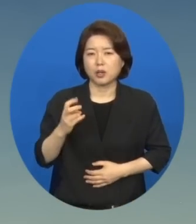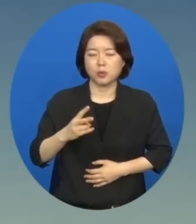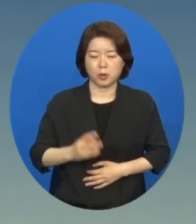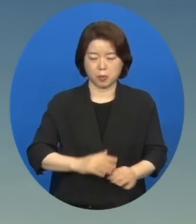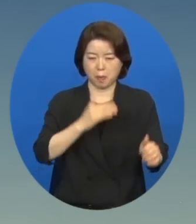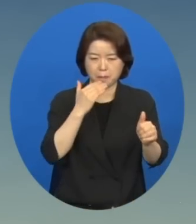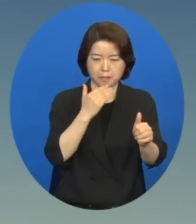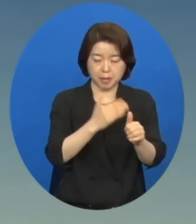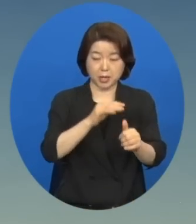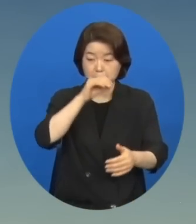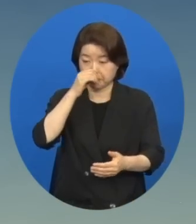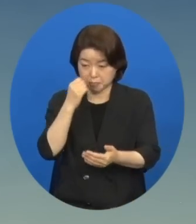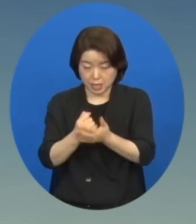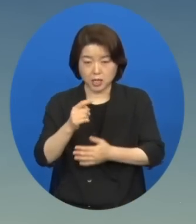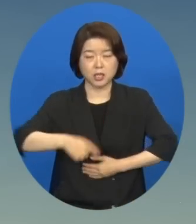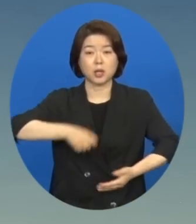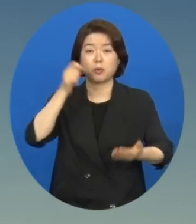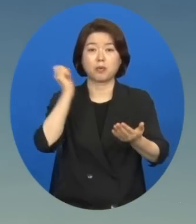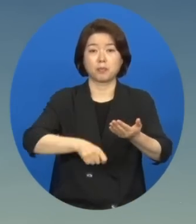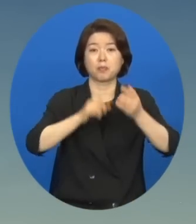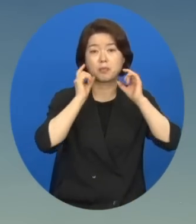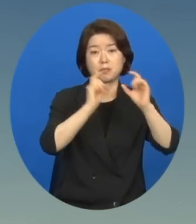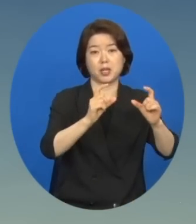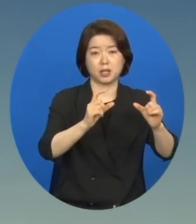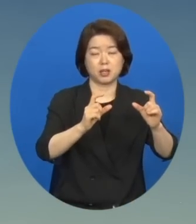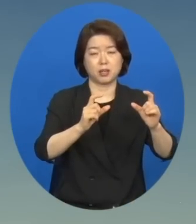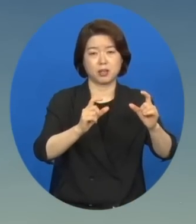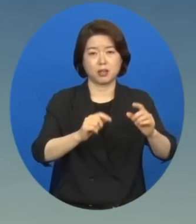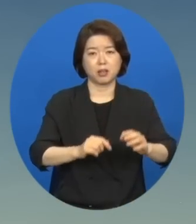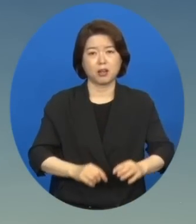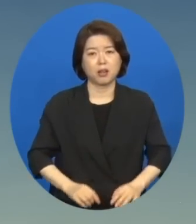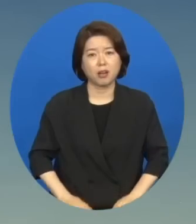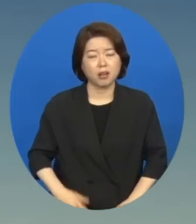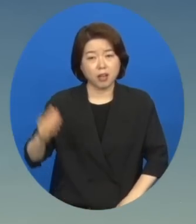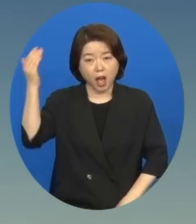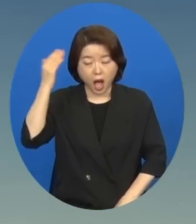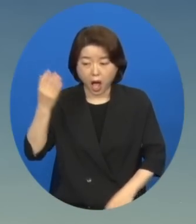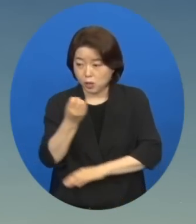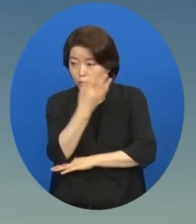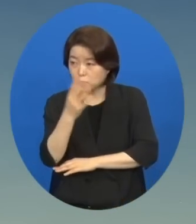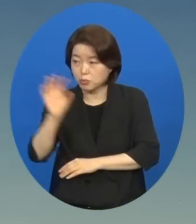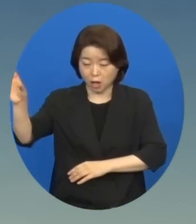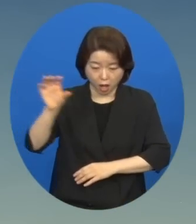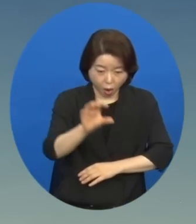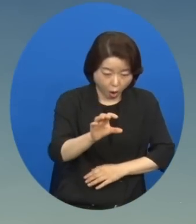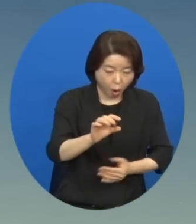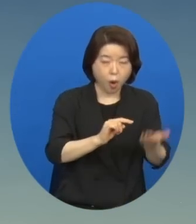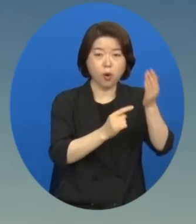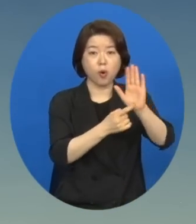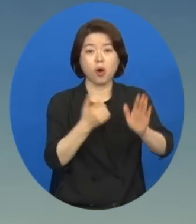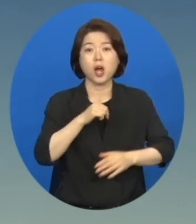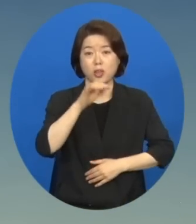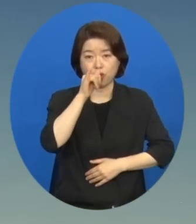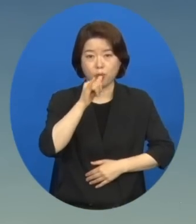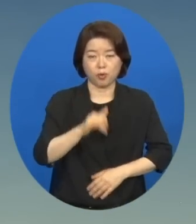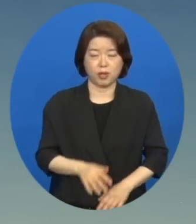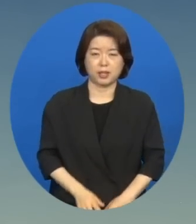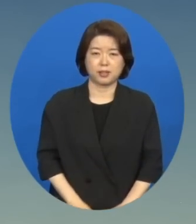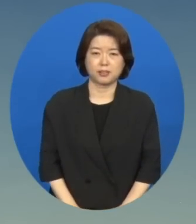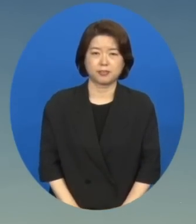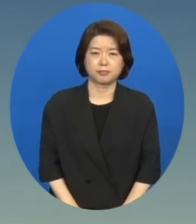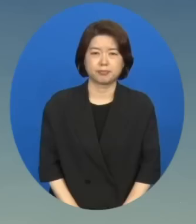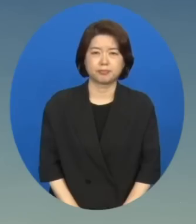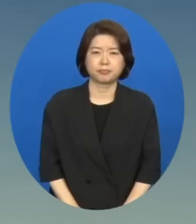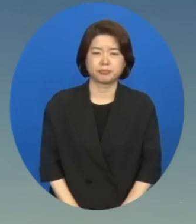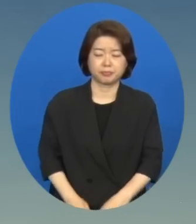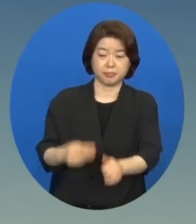파면이 정당하다고 판결이 났어요. 그게 한국 신문에도 실렸던 사건이에요. 여러분,